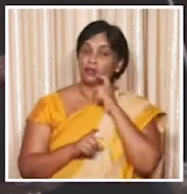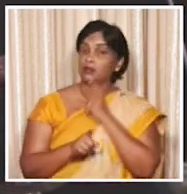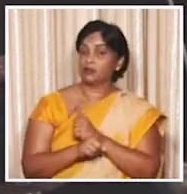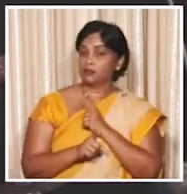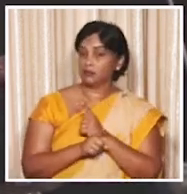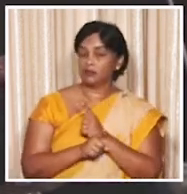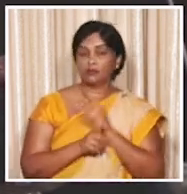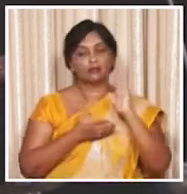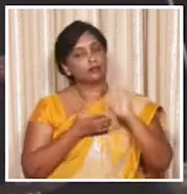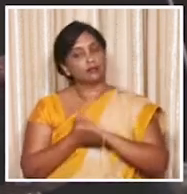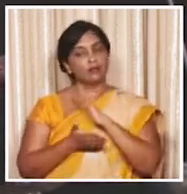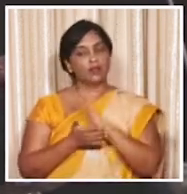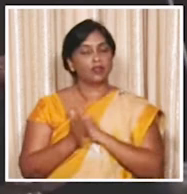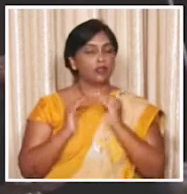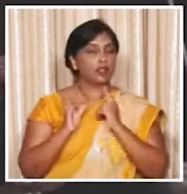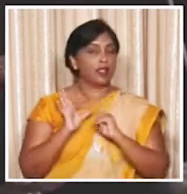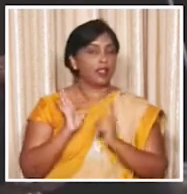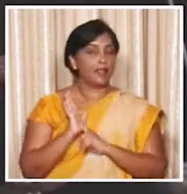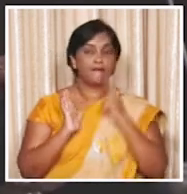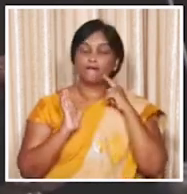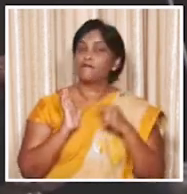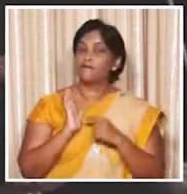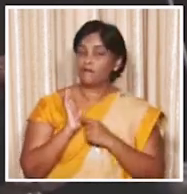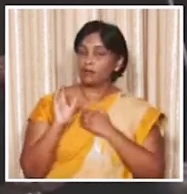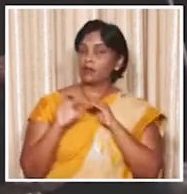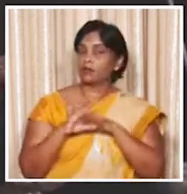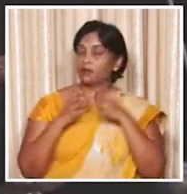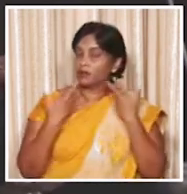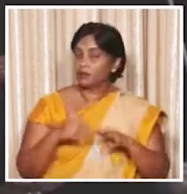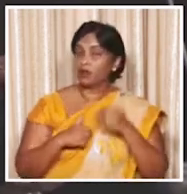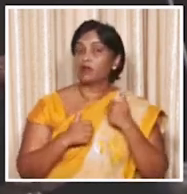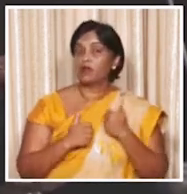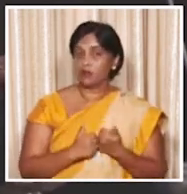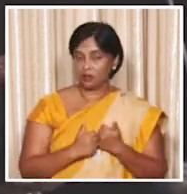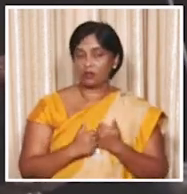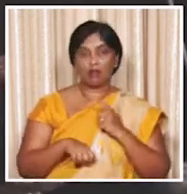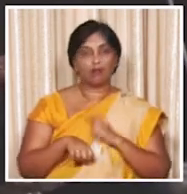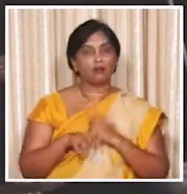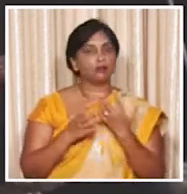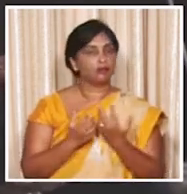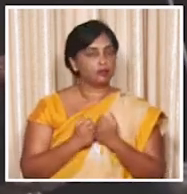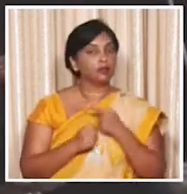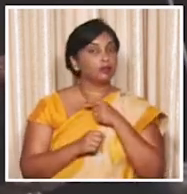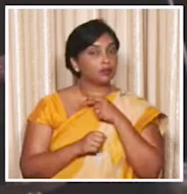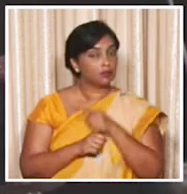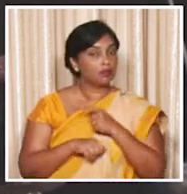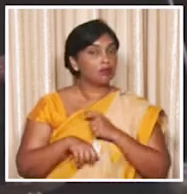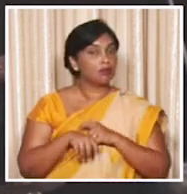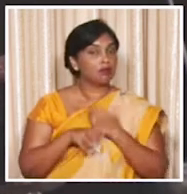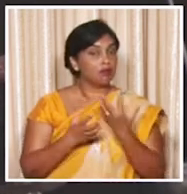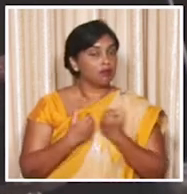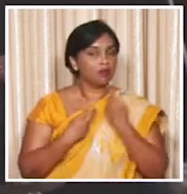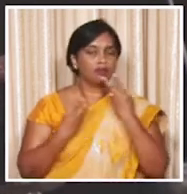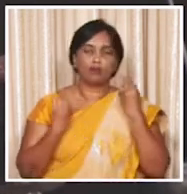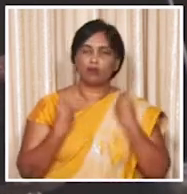சிறந்த பெறுபரை பெற்றிருந்தும் உயர்கல்வியின் பொருட்டு தனக்கு கிடைக்கப்பெற்ற இரு வாய்ப்புகளையும் தவறவிட்ட நிலையில் எதிர்காலம் குறித்த கேள்விகளோடு